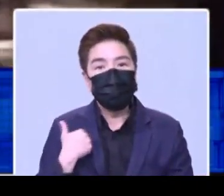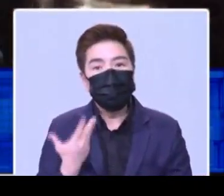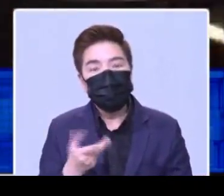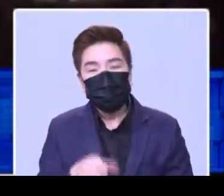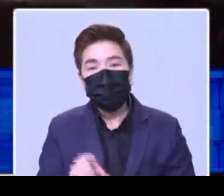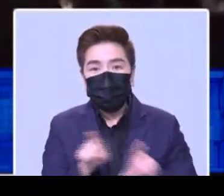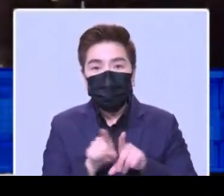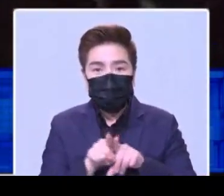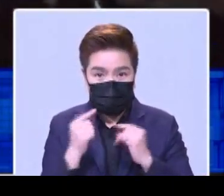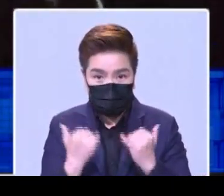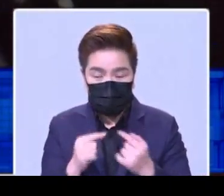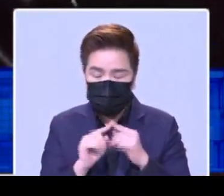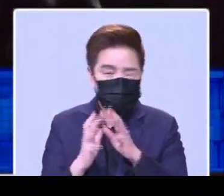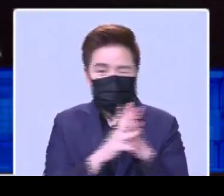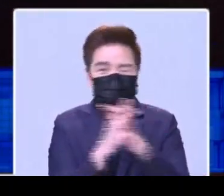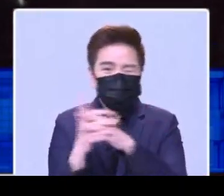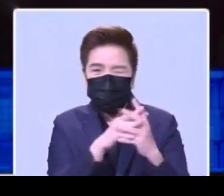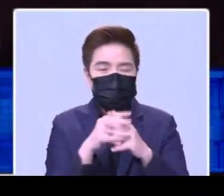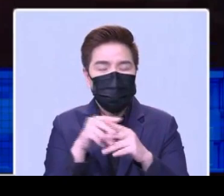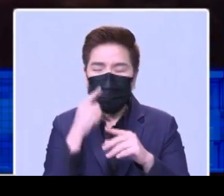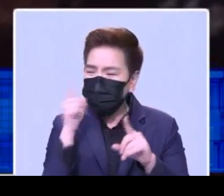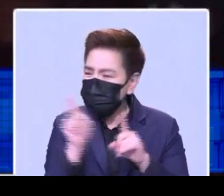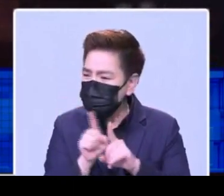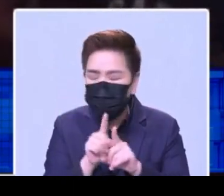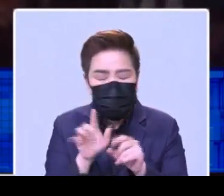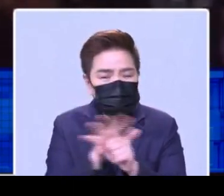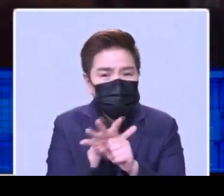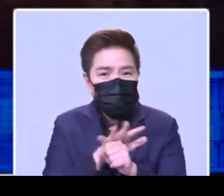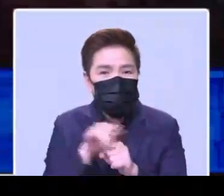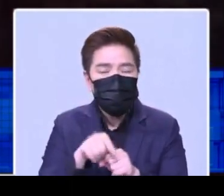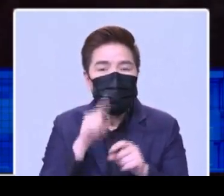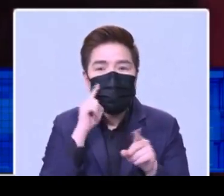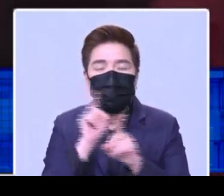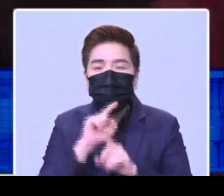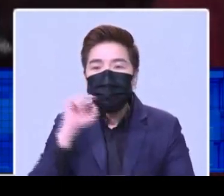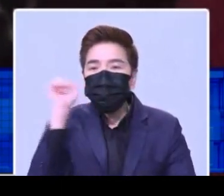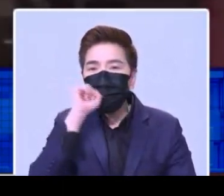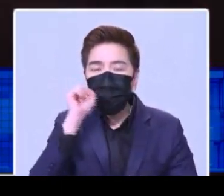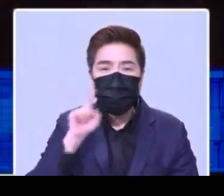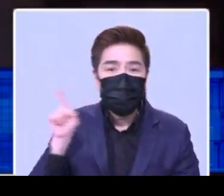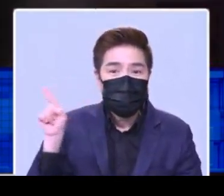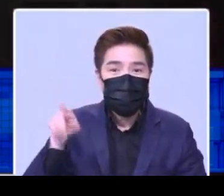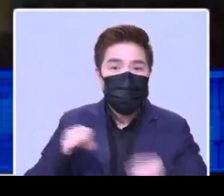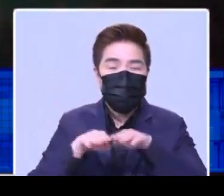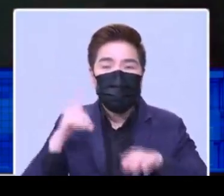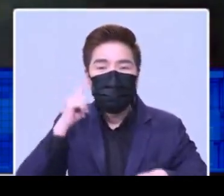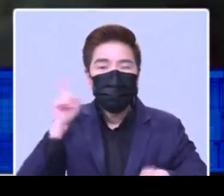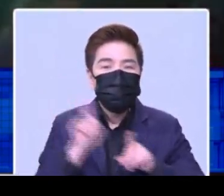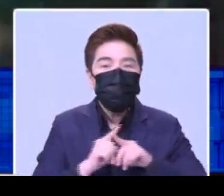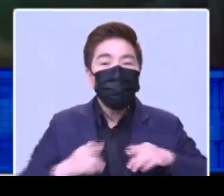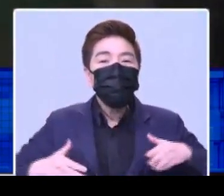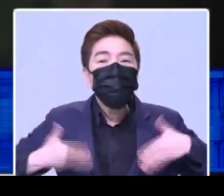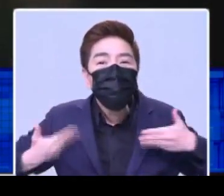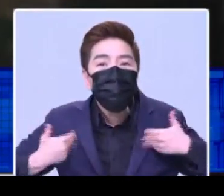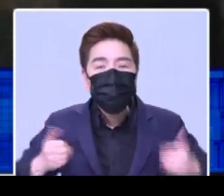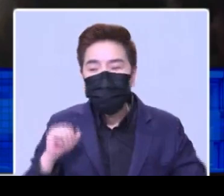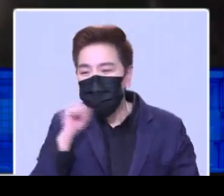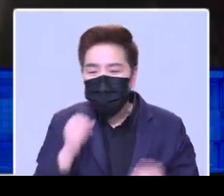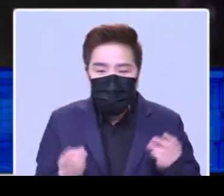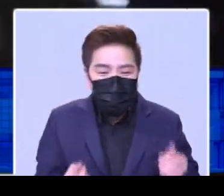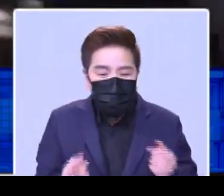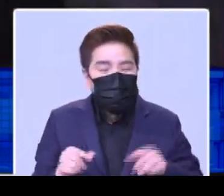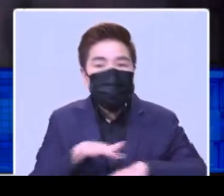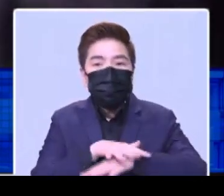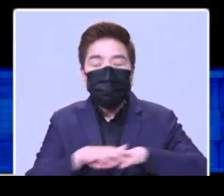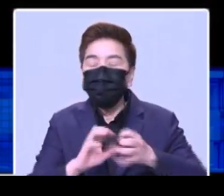จังหวะตอนที่เขาแบบตะลุมบอลกันเนี่ยโอ้โหมันเป็นจังหวะที่แบบเปิดเพลงที่คึกคืนอ่ ะ เปิดเพลงเต้นกันเลยอ่